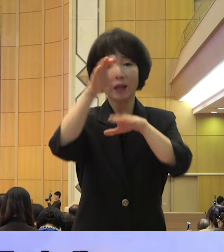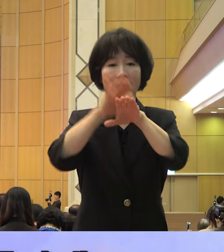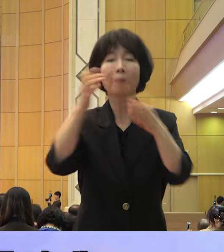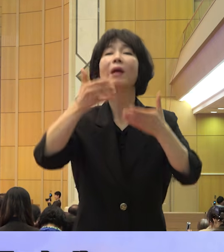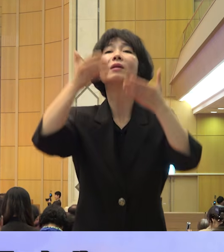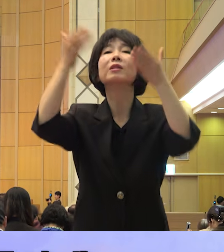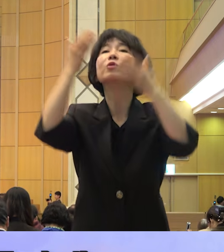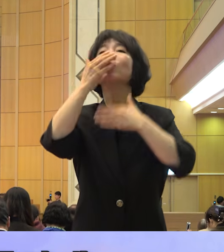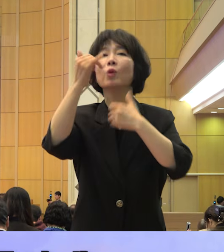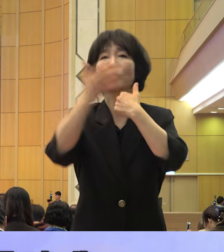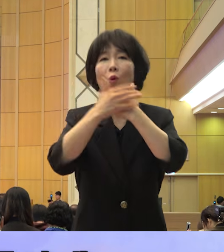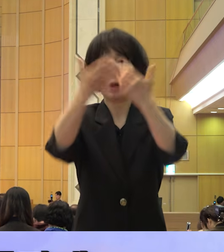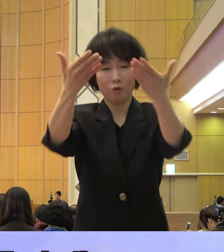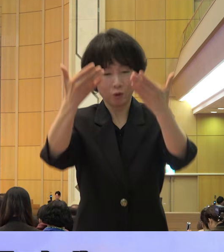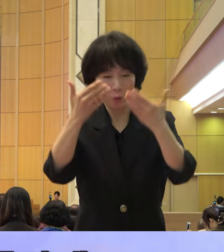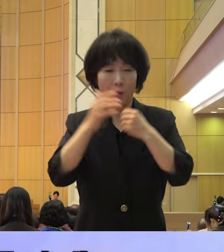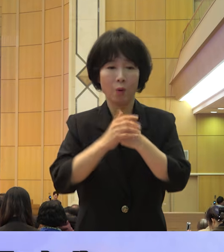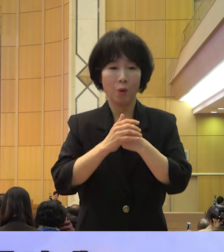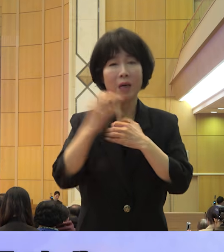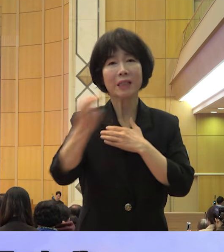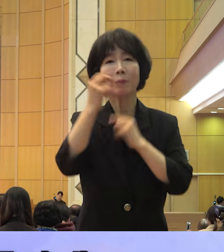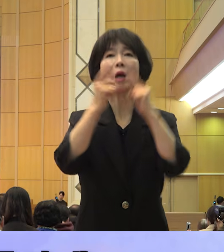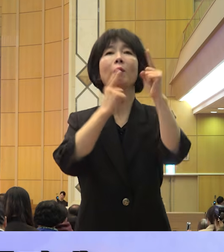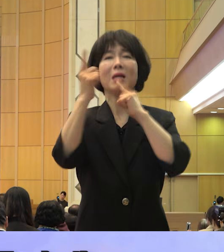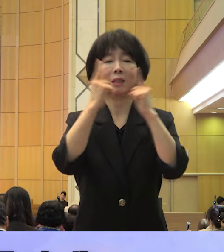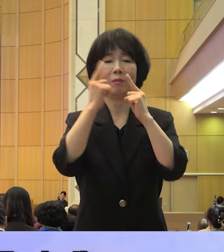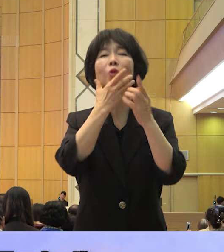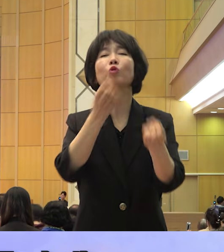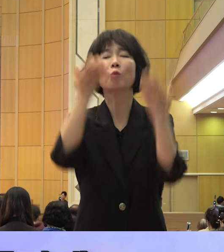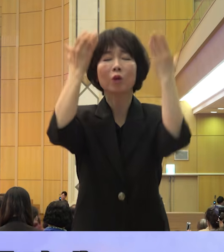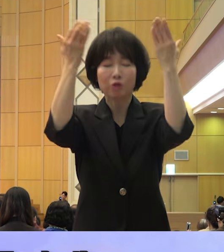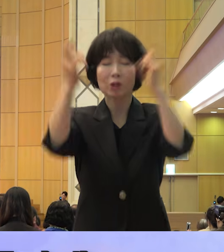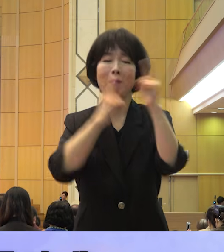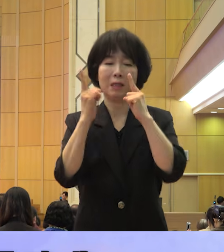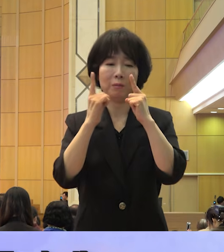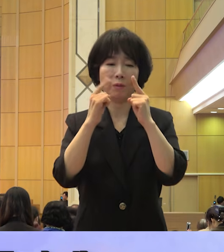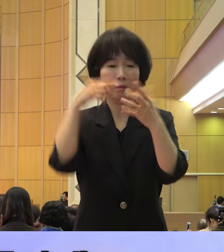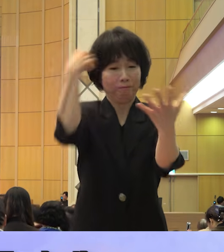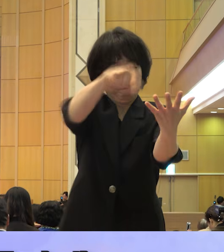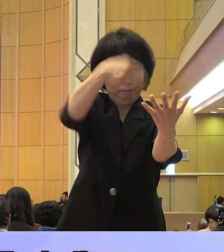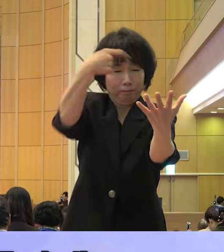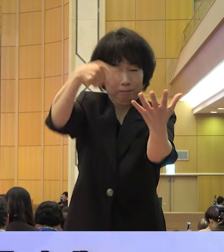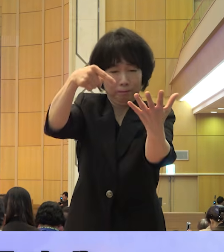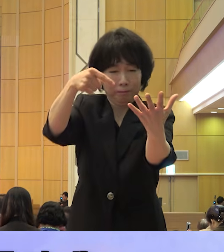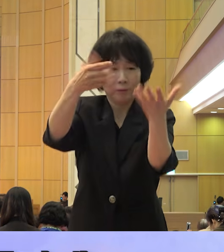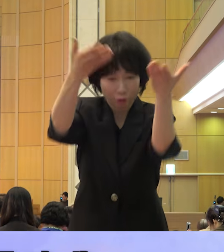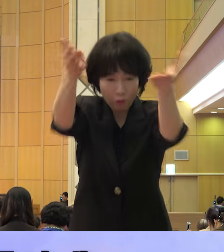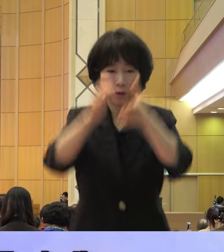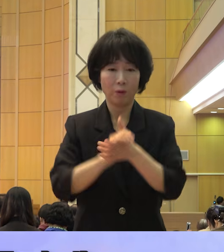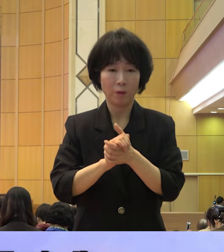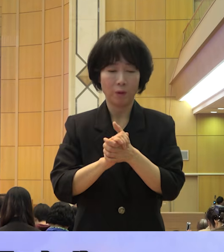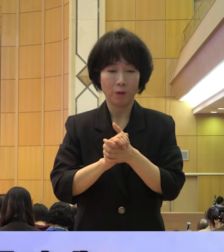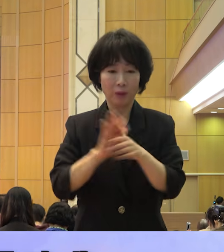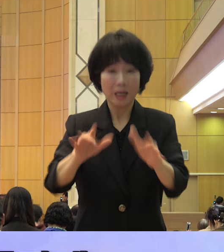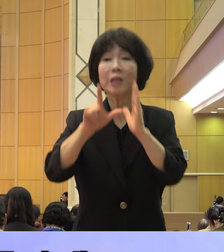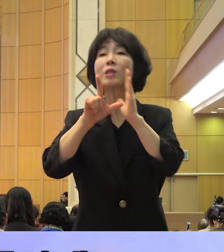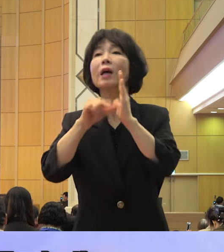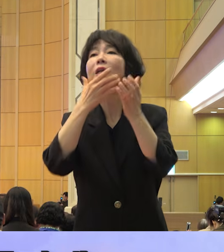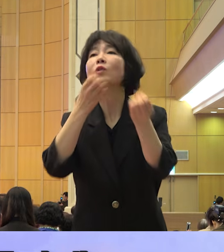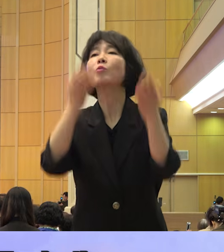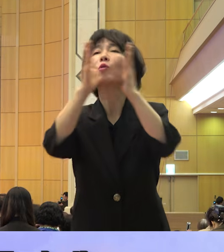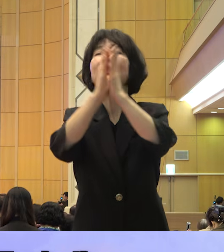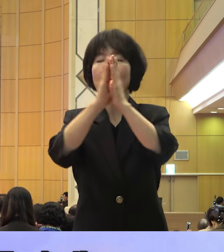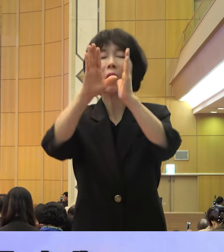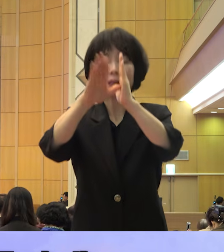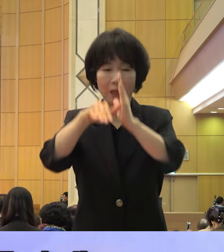영적 예배를 드릴 수 있게 하시고, 생명의 말씀으로, 축복의 말씀으로 양육받게 하시고, 이 시간